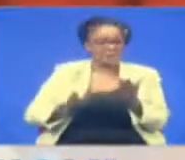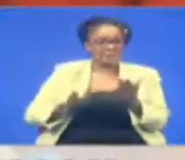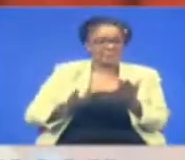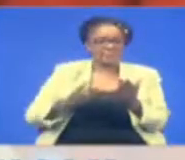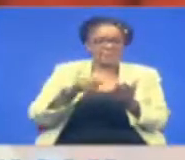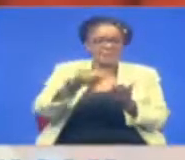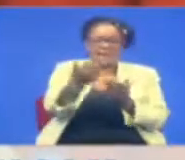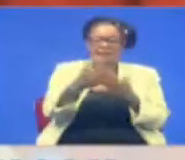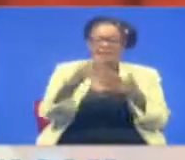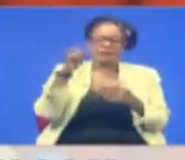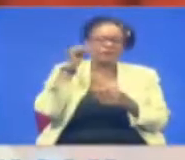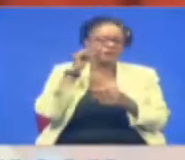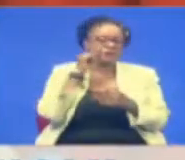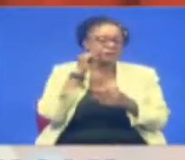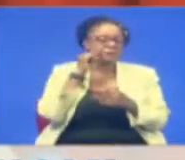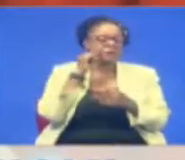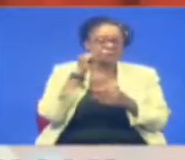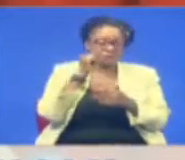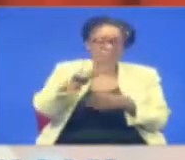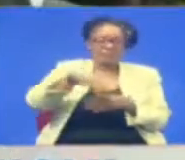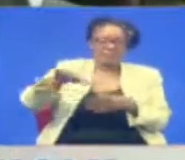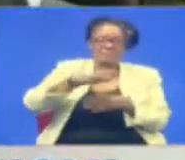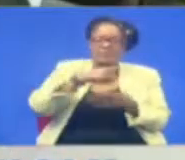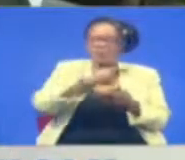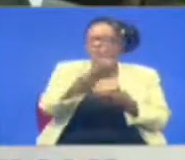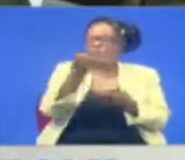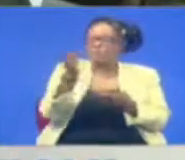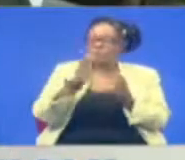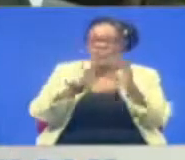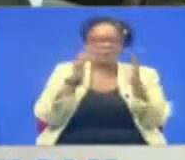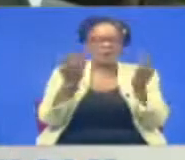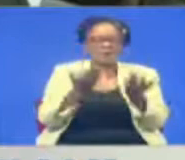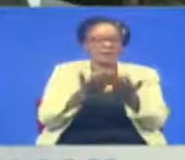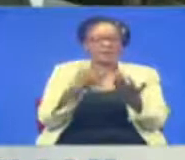wa jinsia ya kike bungeni katika dunia nzima ni